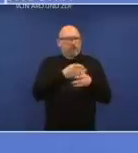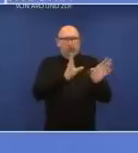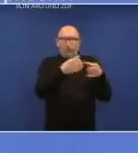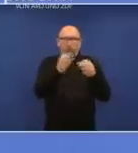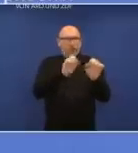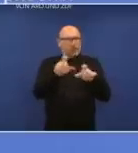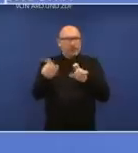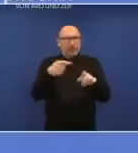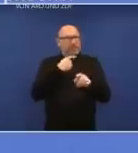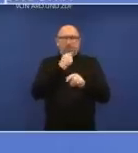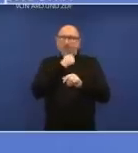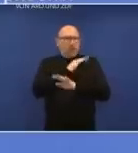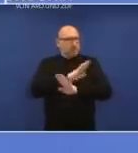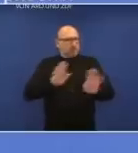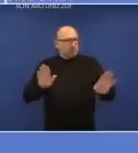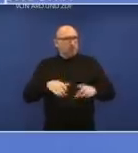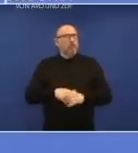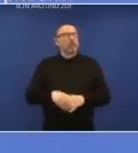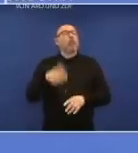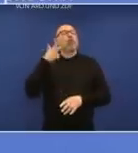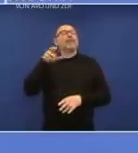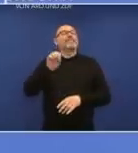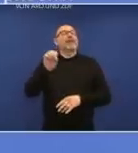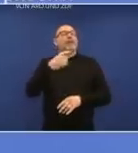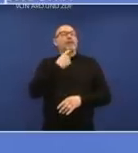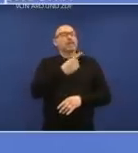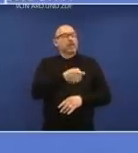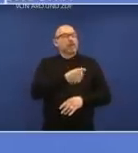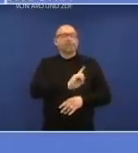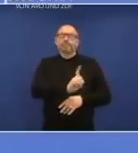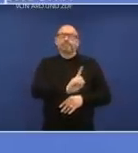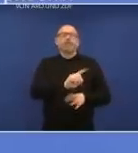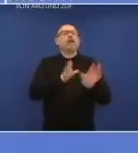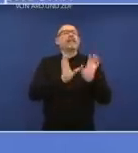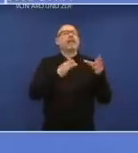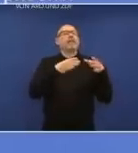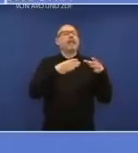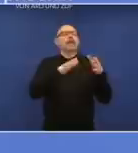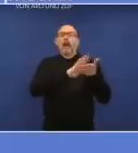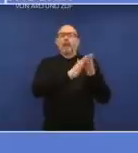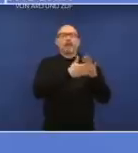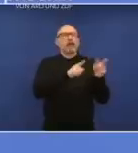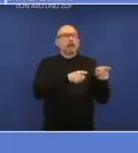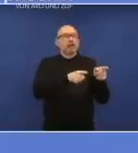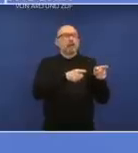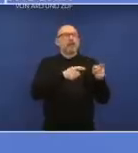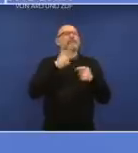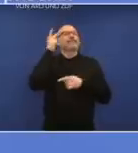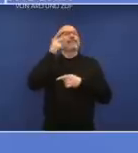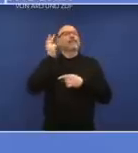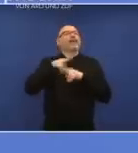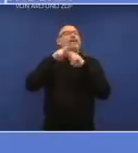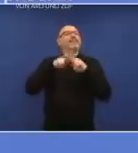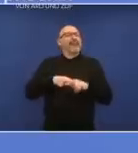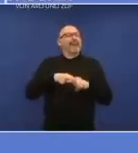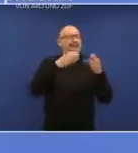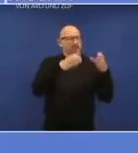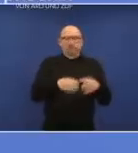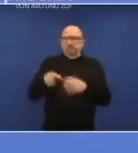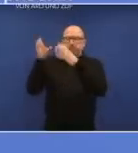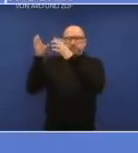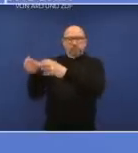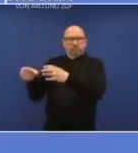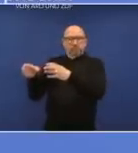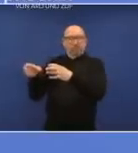versandt, sondern man hat sich, wie von Herrn Seibert gerade angesprochen, im Kabinett darauf geeinigt, diese in die nationale Reserve zu tun,